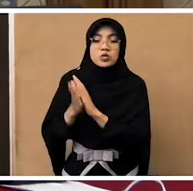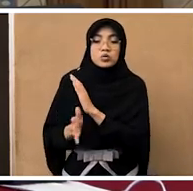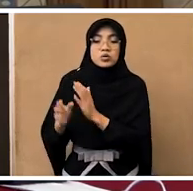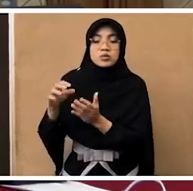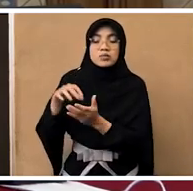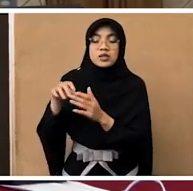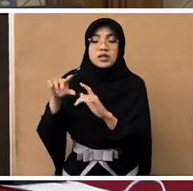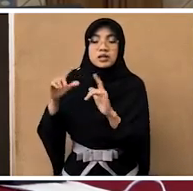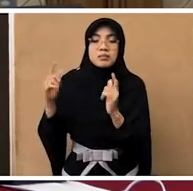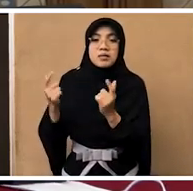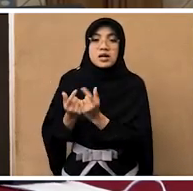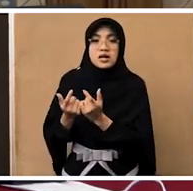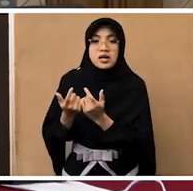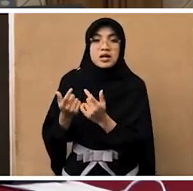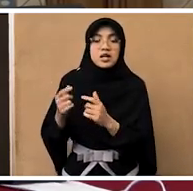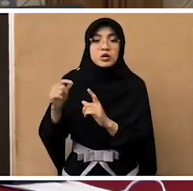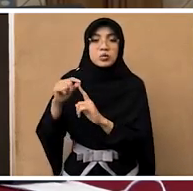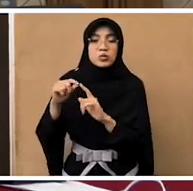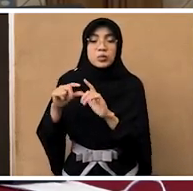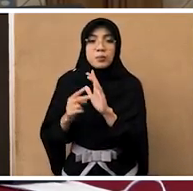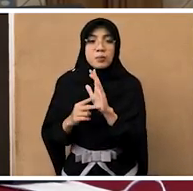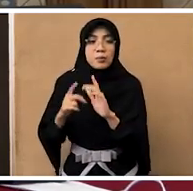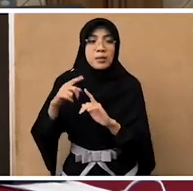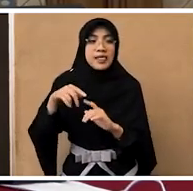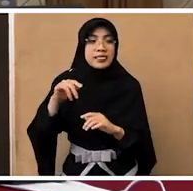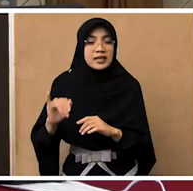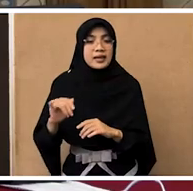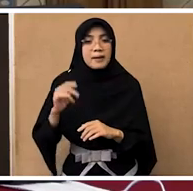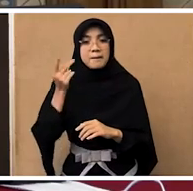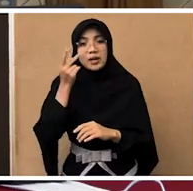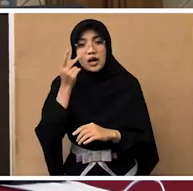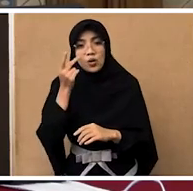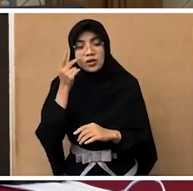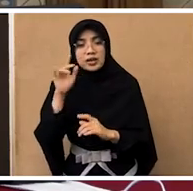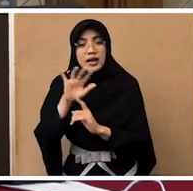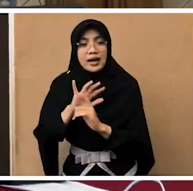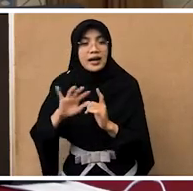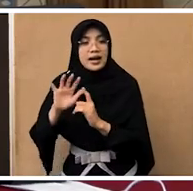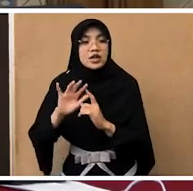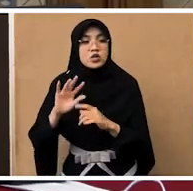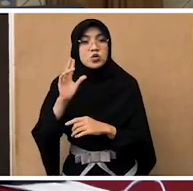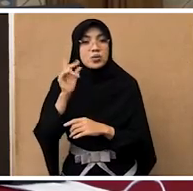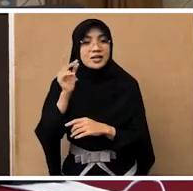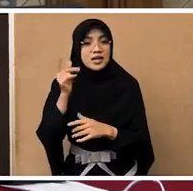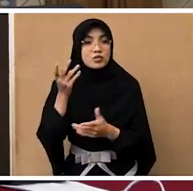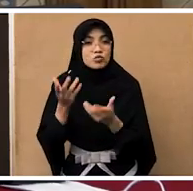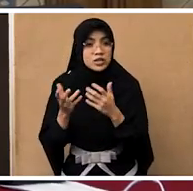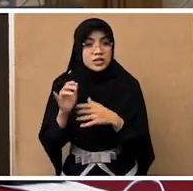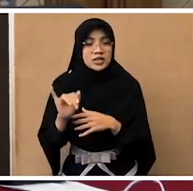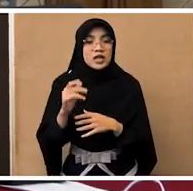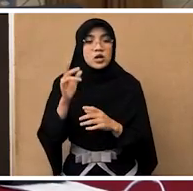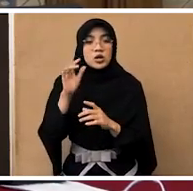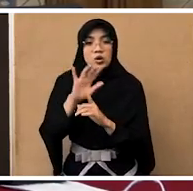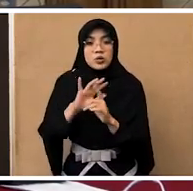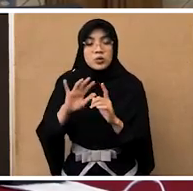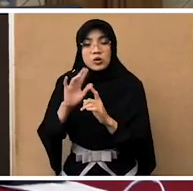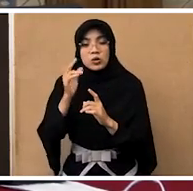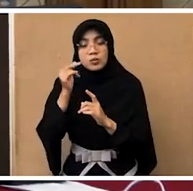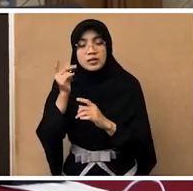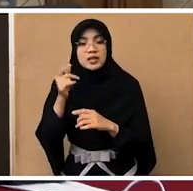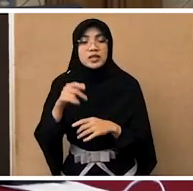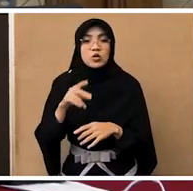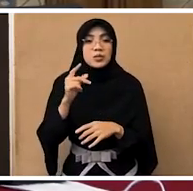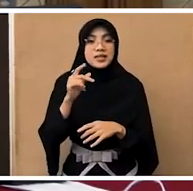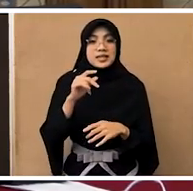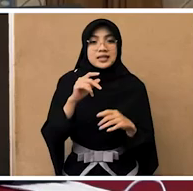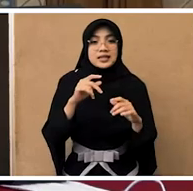institusi apalagi dalam konteks ini Panti dan perawatan di rumah sakit ya mungkin ya Nah ini rumah sakit jiwa ini nanti juga